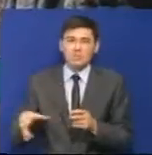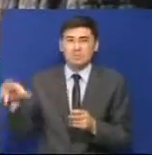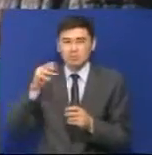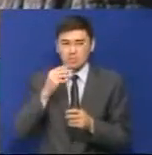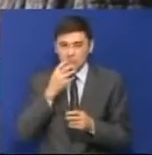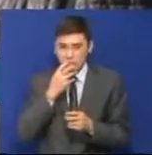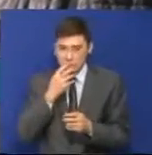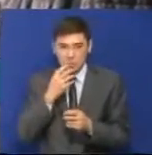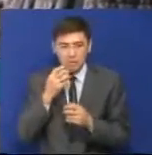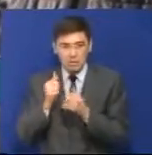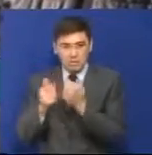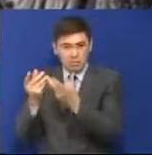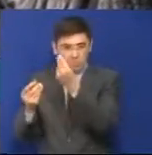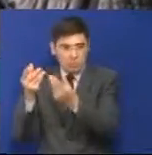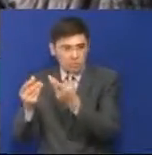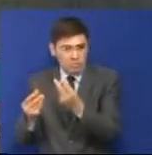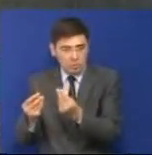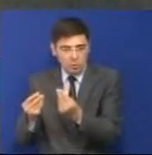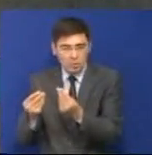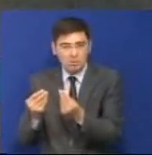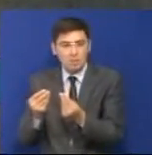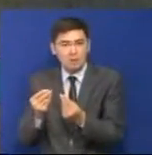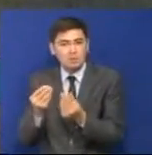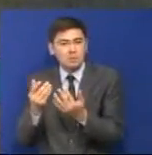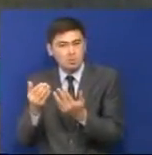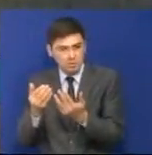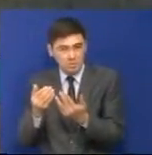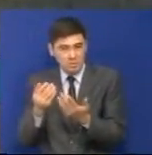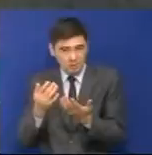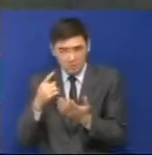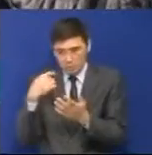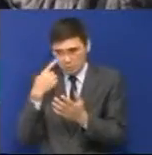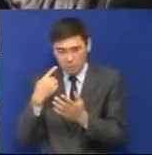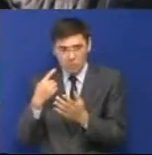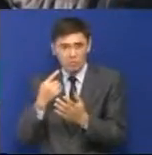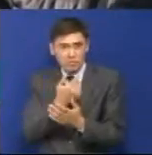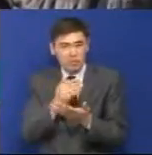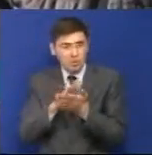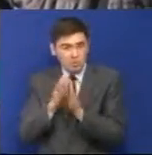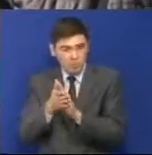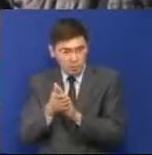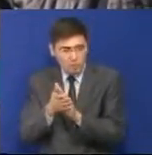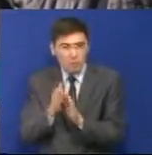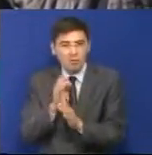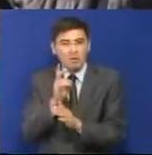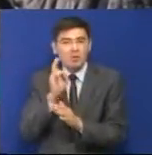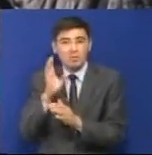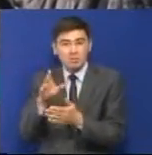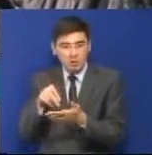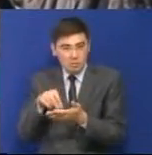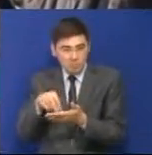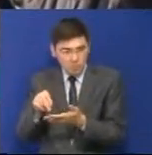орай ақысы төлену керек. Жеке есепке алу аспаптары бойынша шарт жасайсыздар. Сіздер оны пәтерді сатып алған кезде